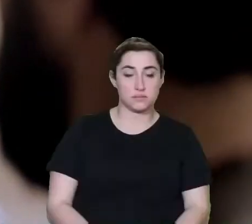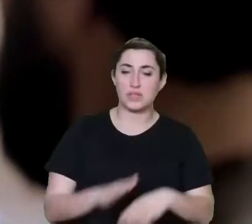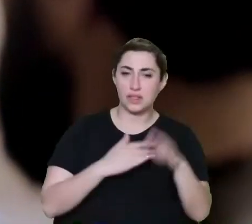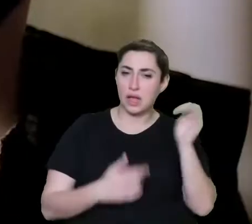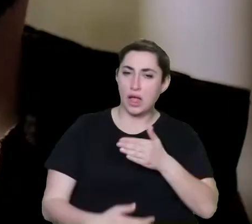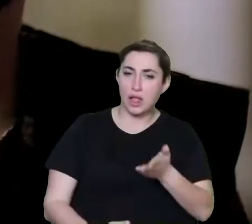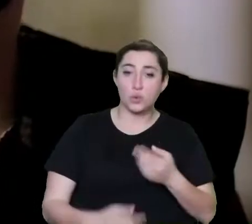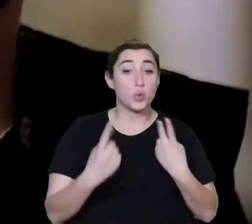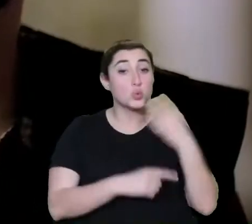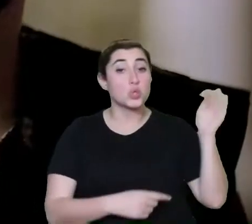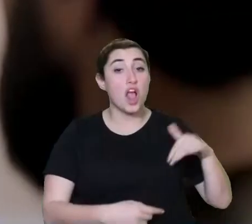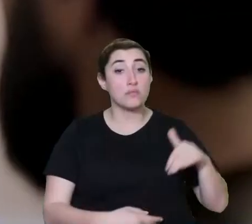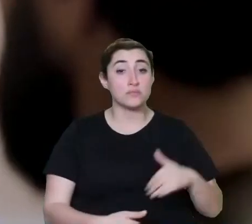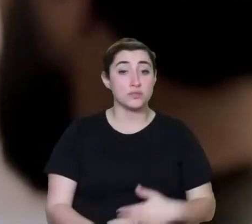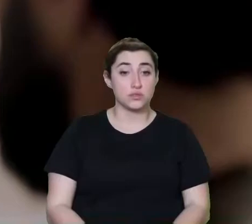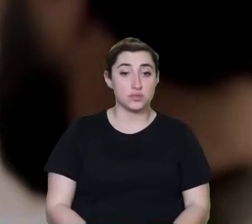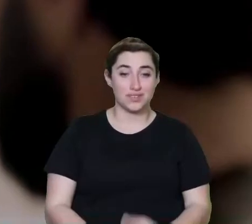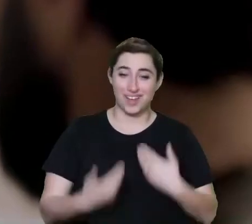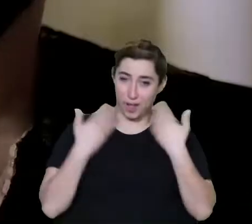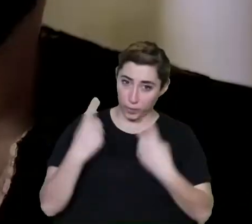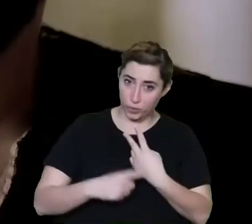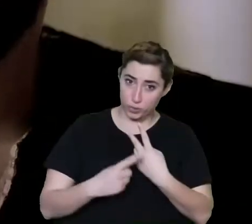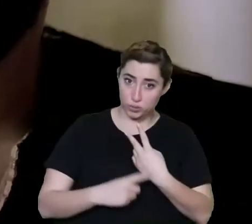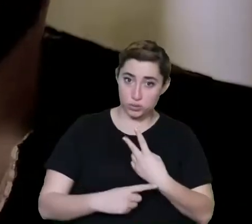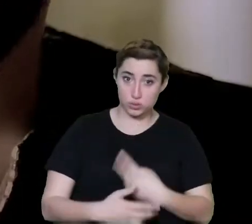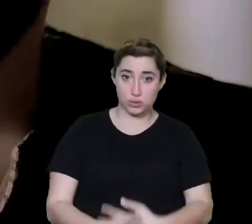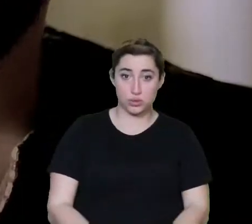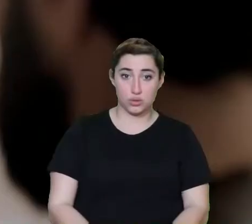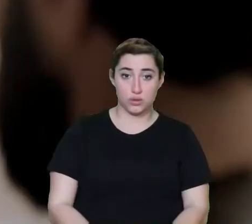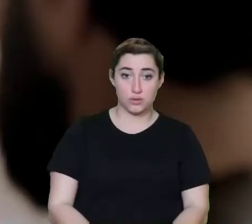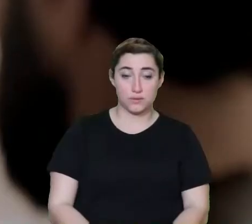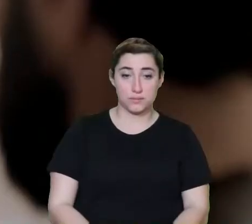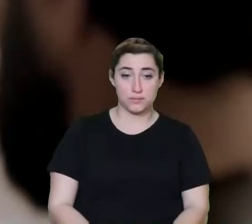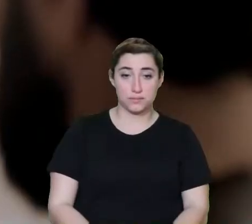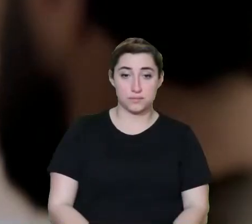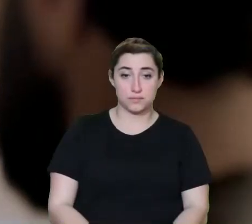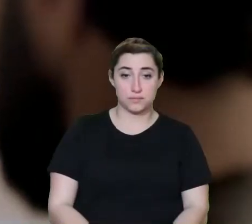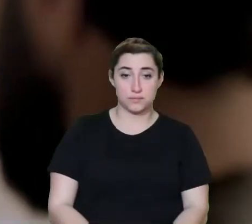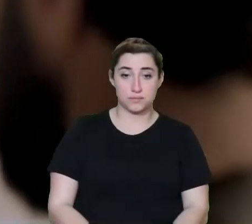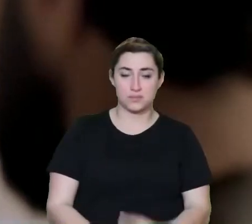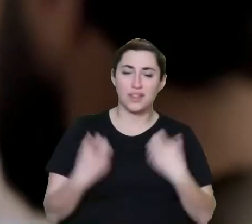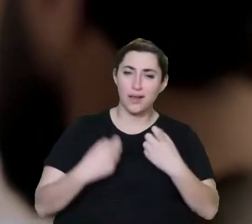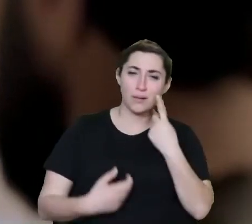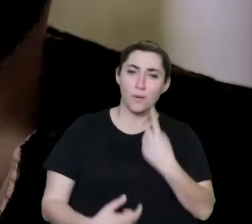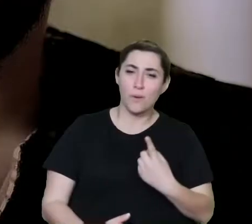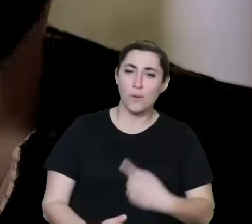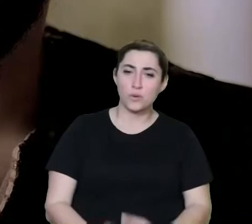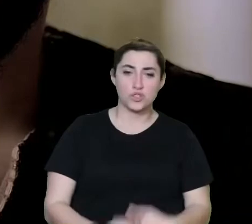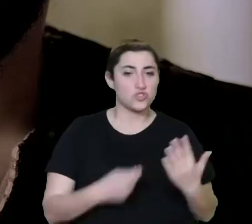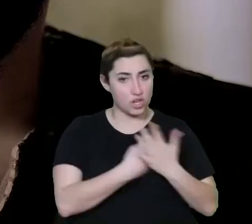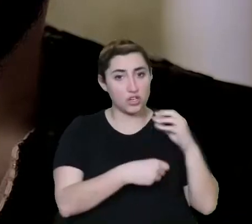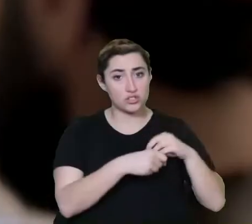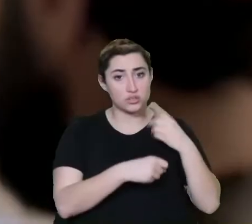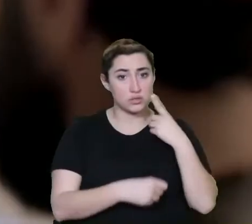Neden döndün? Yunus dönmüş. Kadı Yunus. Güyende başıyla onayladı. Kasım şaşkın. Nerede gördün?